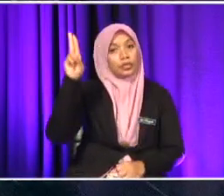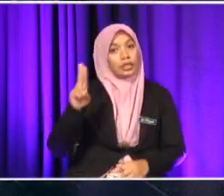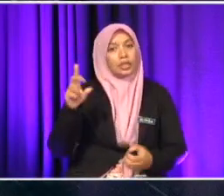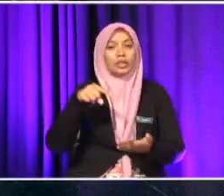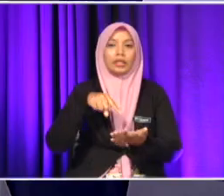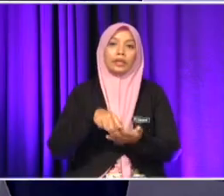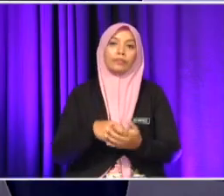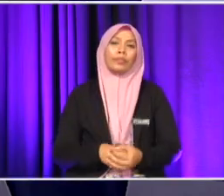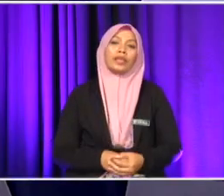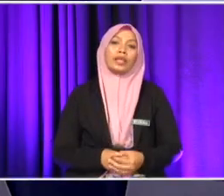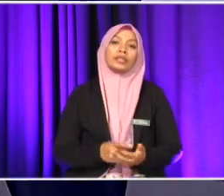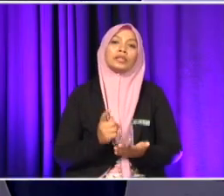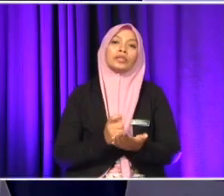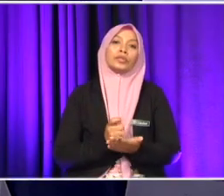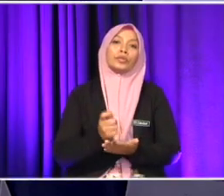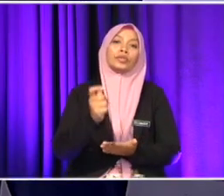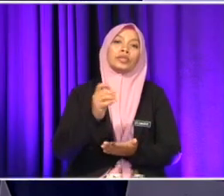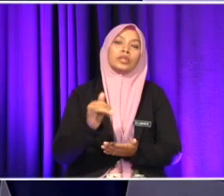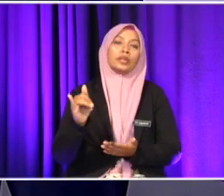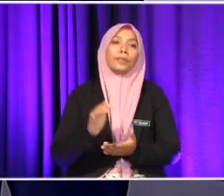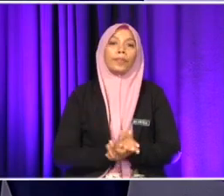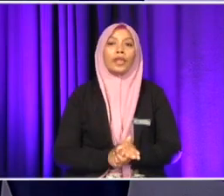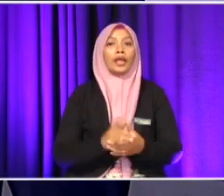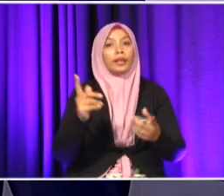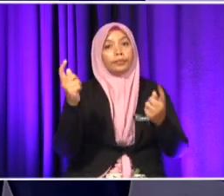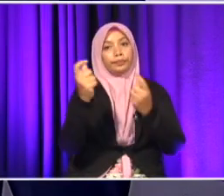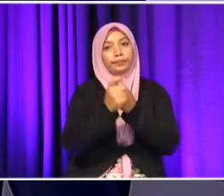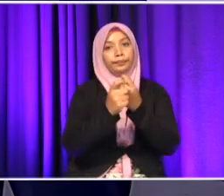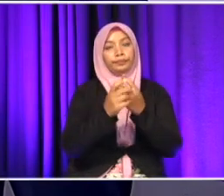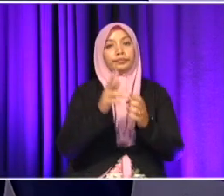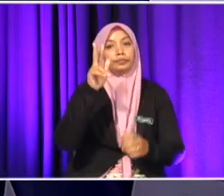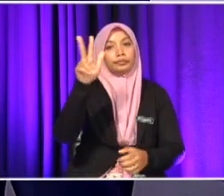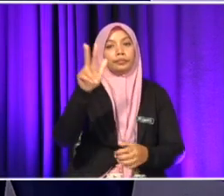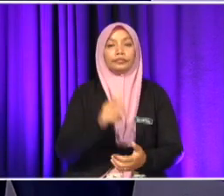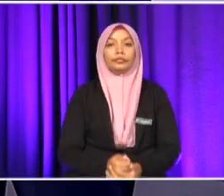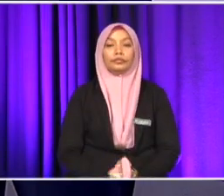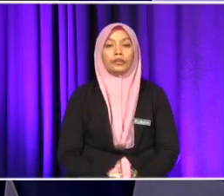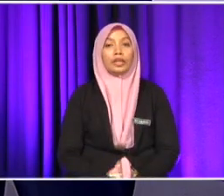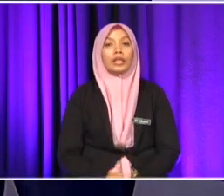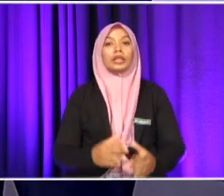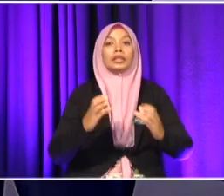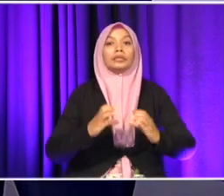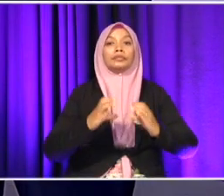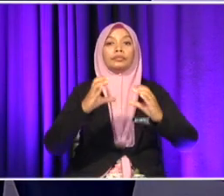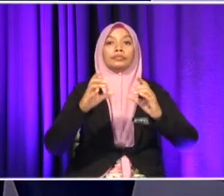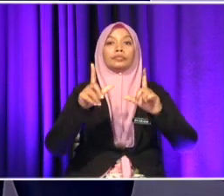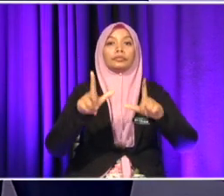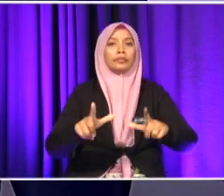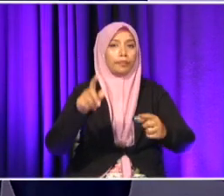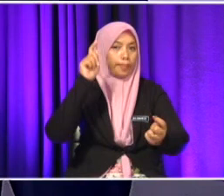Oke seterusnya berkaitan tentang yang ketiga tadilah Bagaimana cara Menetapkan sasaran